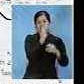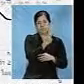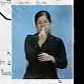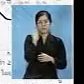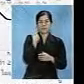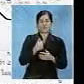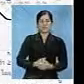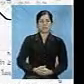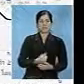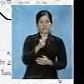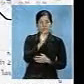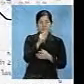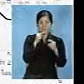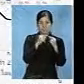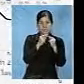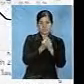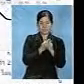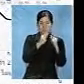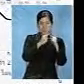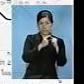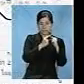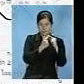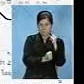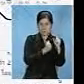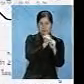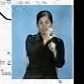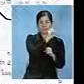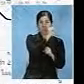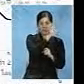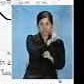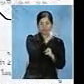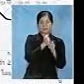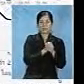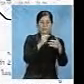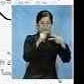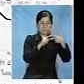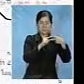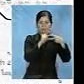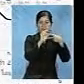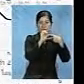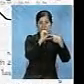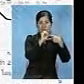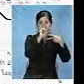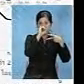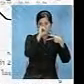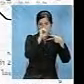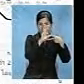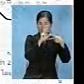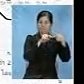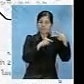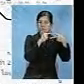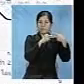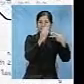วลาไตรมาสที่1ของปี53ไตรมาสที่2ปี53ไตรมาสที่3ของปี53ซึ่งท่านจะเห็น